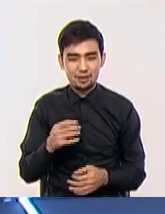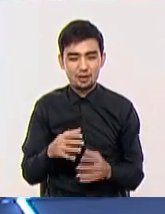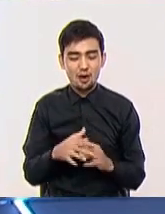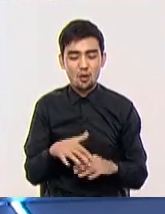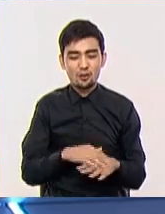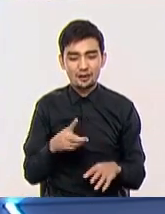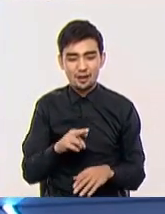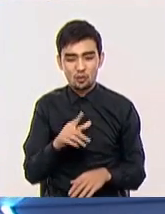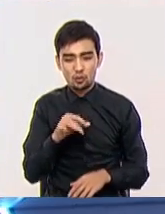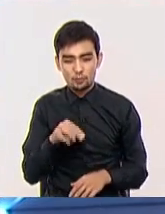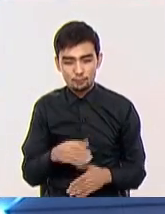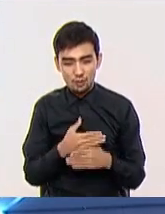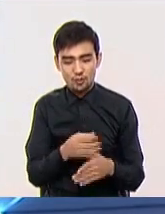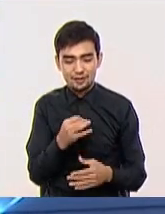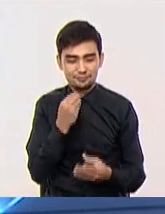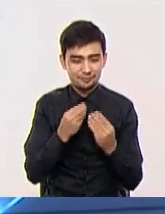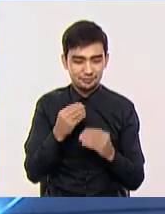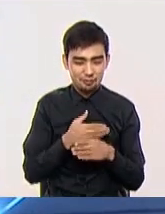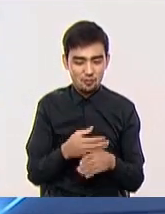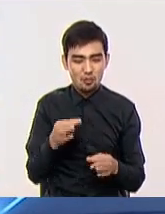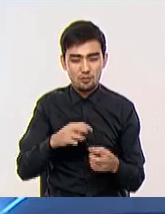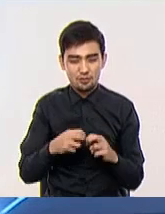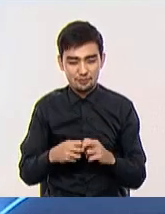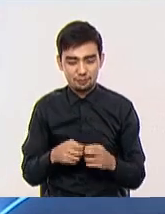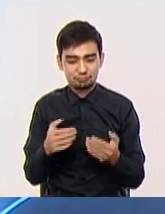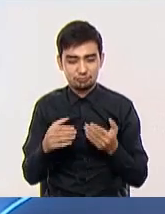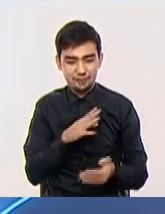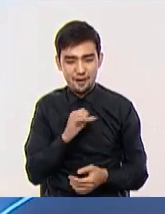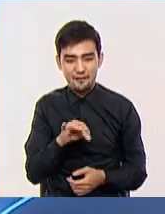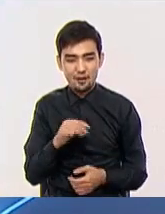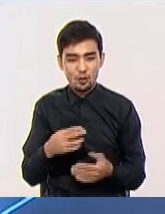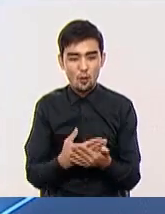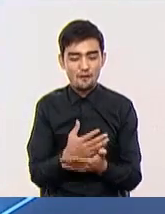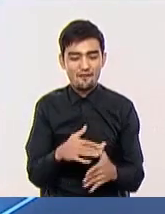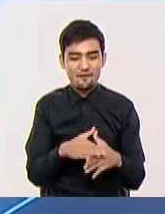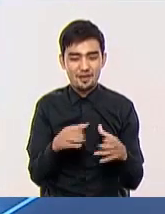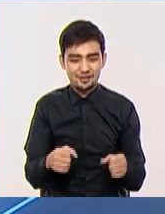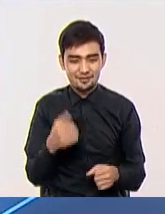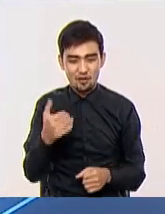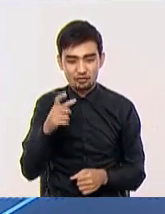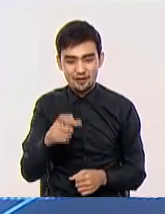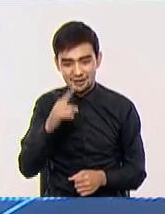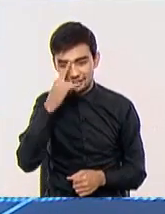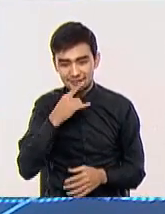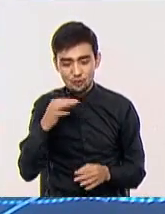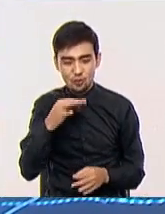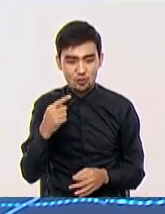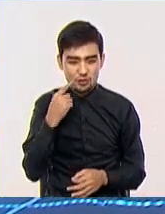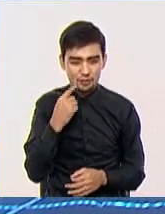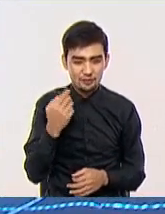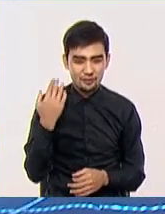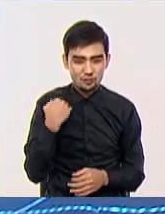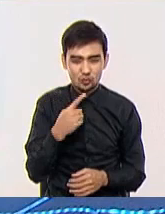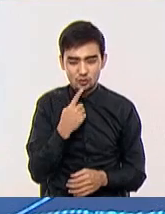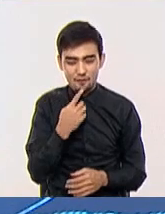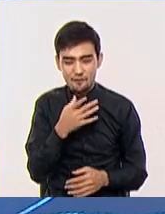azık-түлік пен гуманитарлық көмек көрсету мәселесі талқыланды. Афганстанның жаңа билігінің өкілі Қазақстан тарапына өтпелі қиын